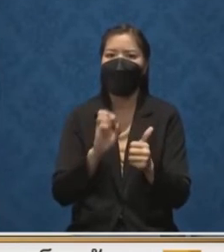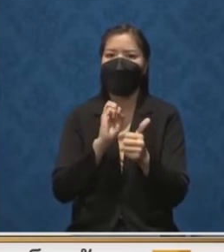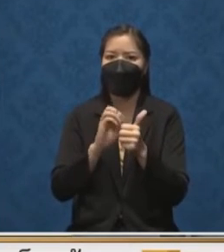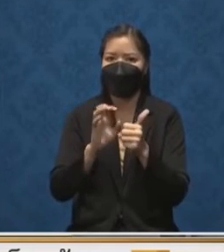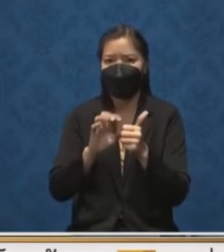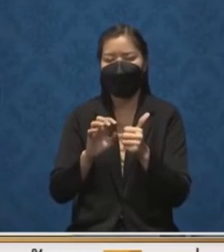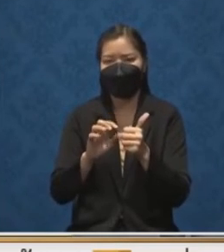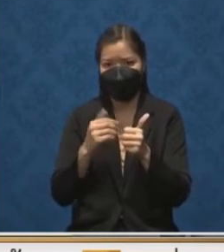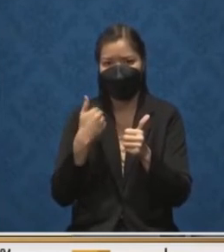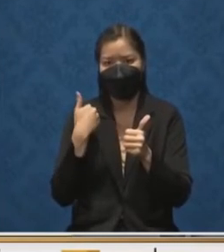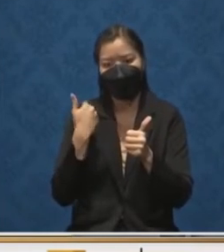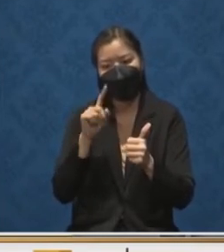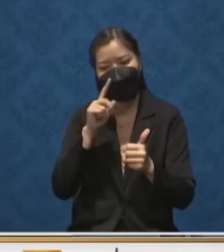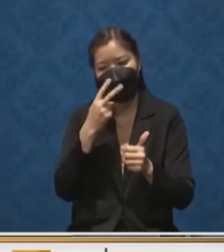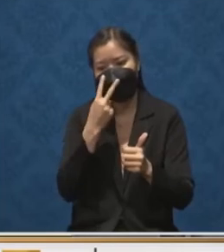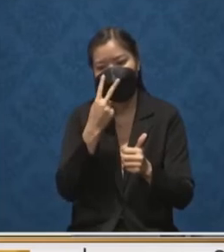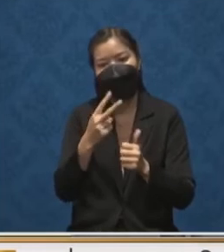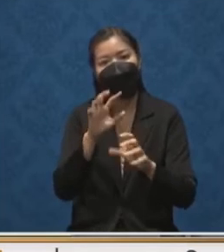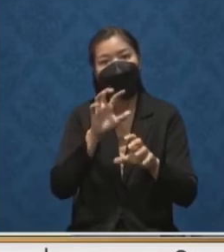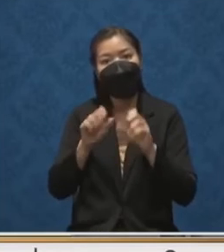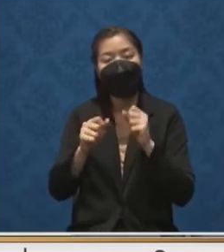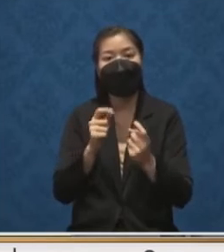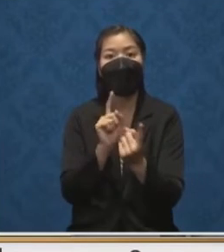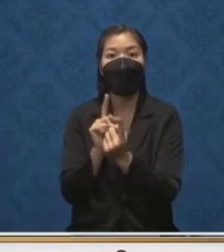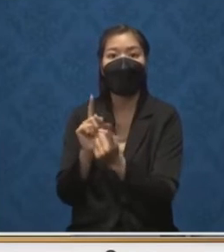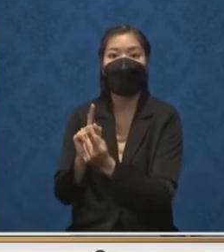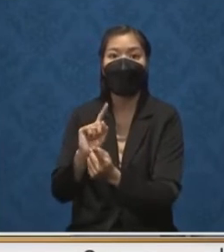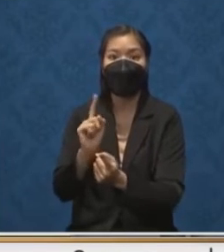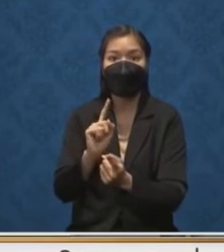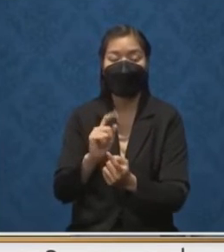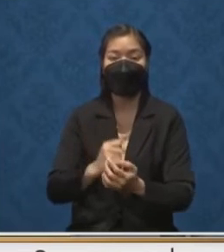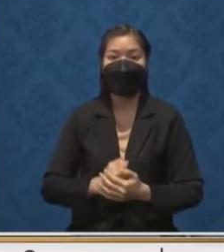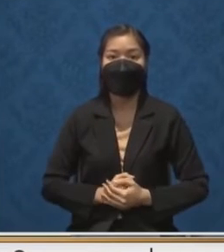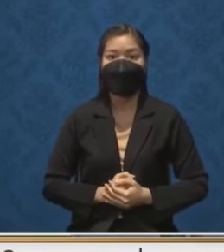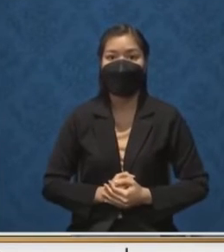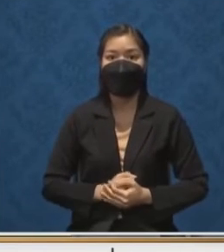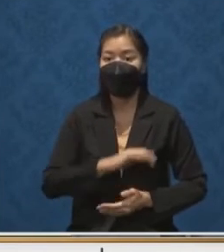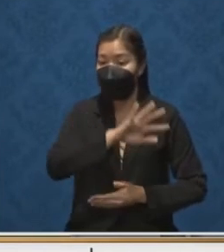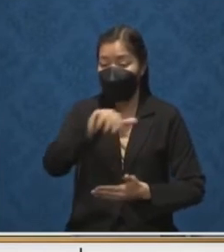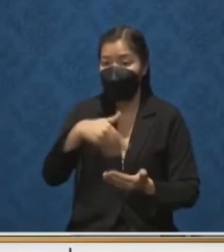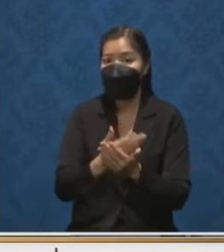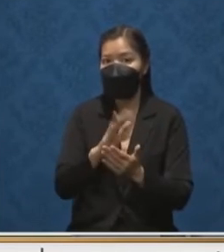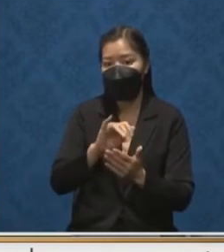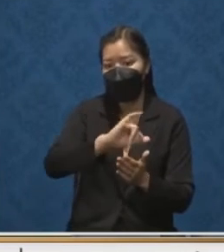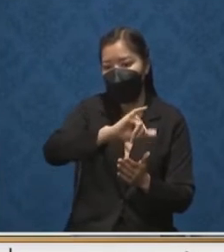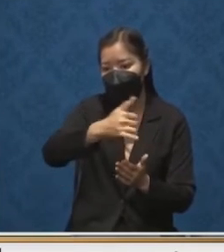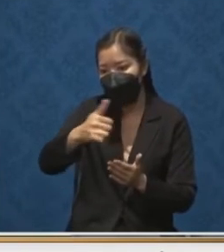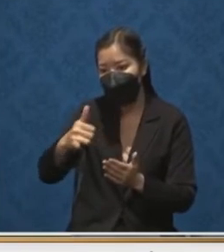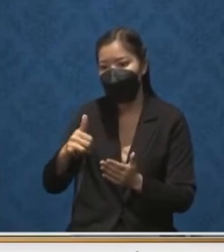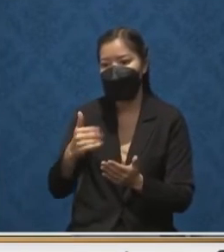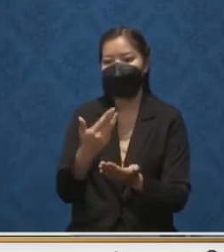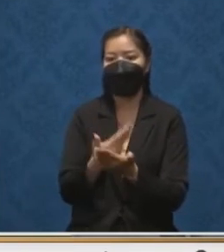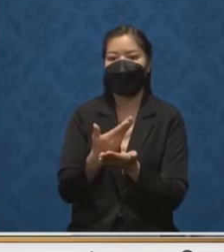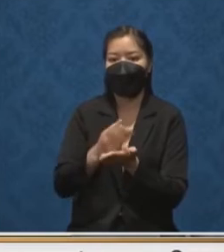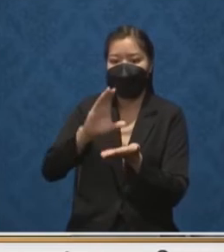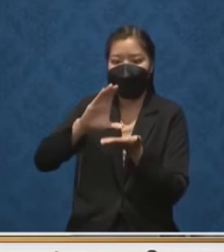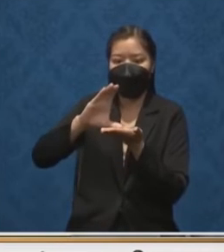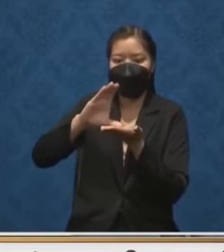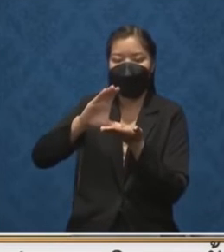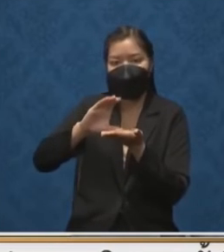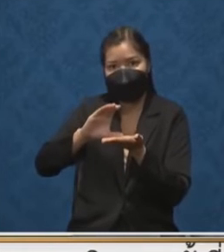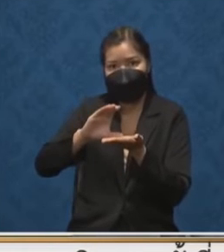ไปสังเกตดูนะครับมีบางส่วนนะครับผมไม่ถือว่าทั้งหมดนะฮะพยายามจะตัดลดงบประมาณโดย